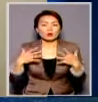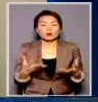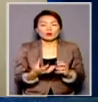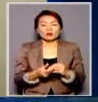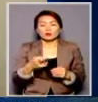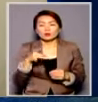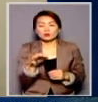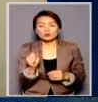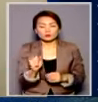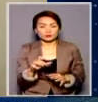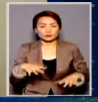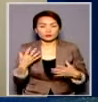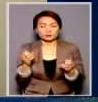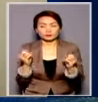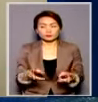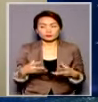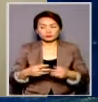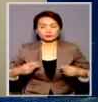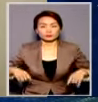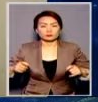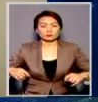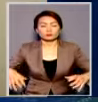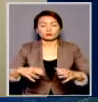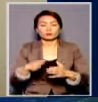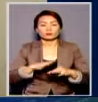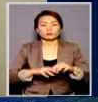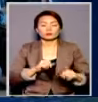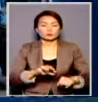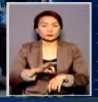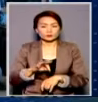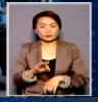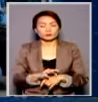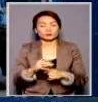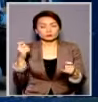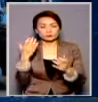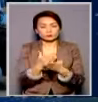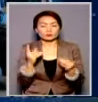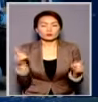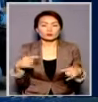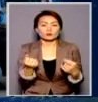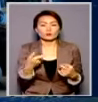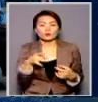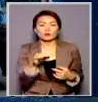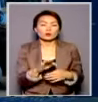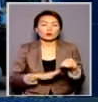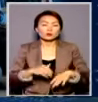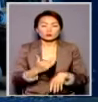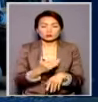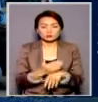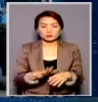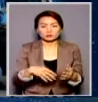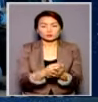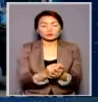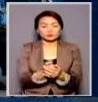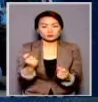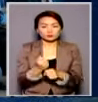аграрии волнует вопрос и подготовке к весенне-полевым компания профилактики заболеваний скота развитие агропромышленного комплекса в отделении